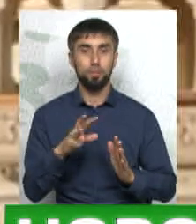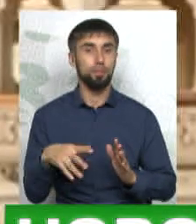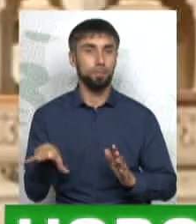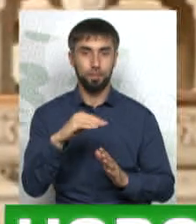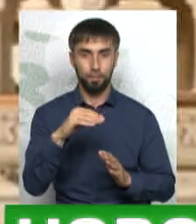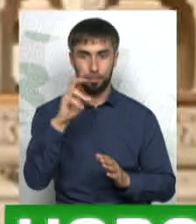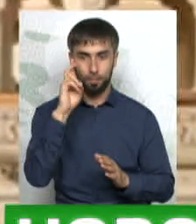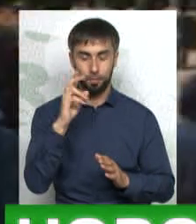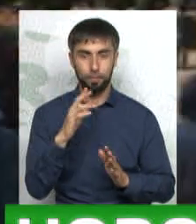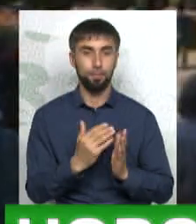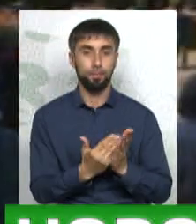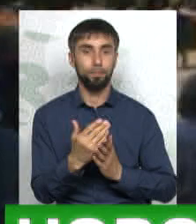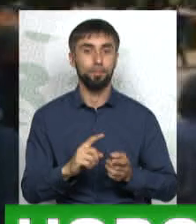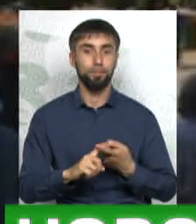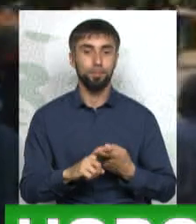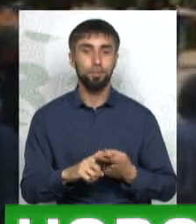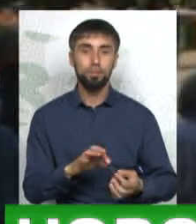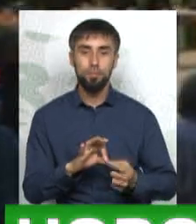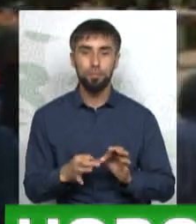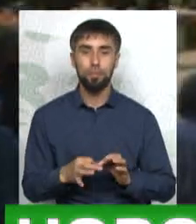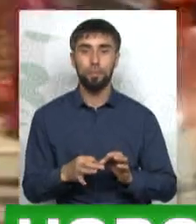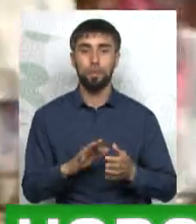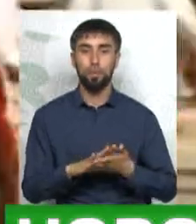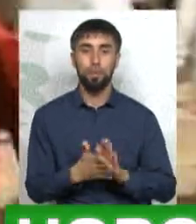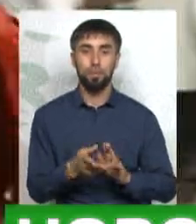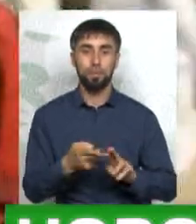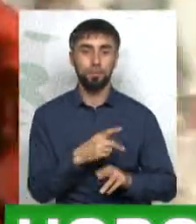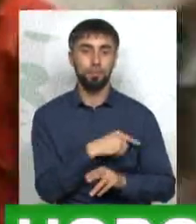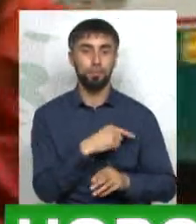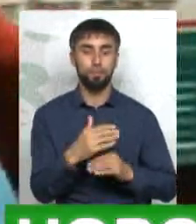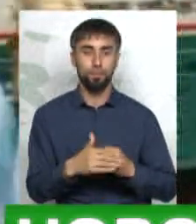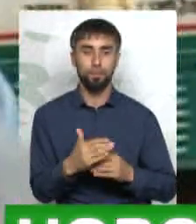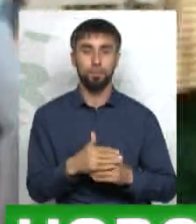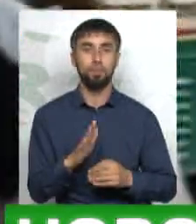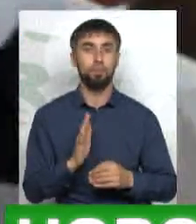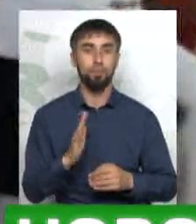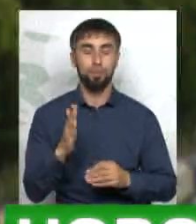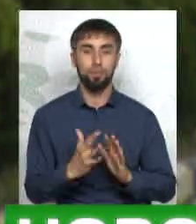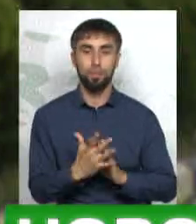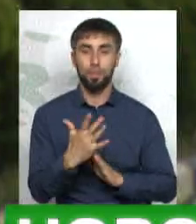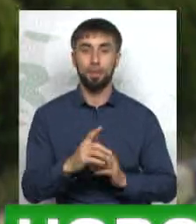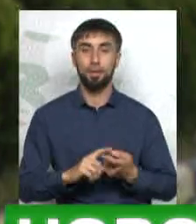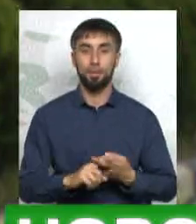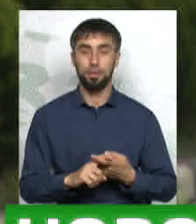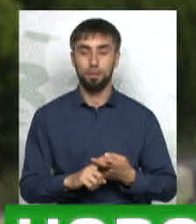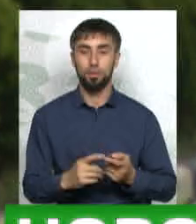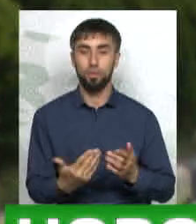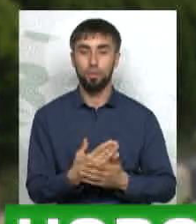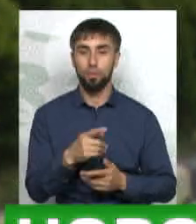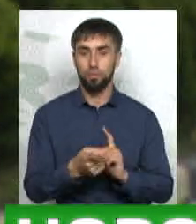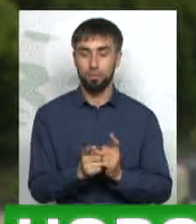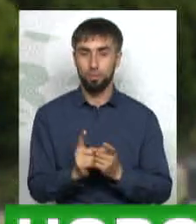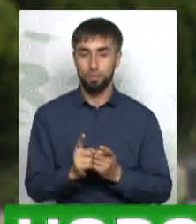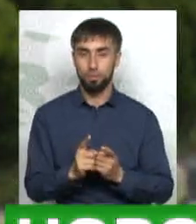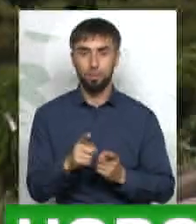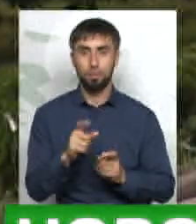других странах. Высокая заразность усложняет ситуацию, поэтому медики предупреждают о грядущем росте инфицированных. Новая мутация